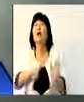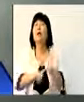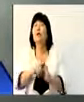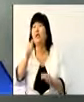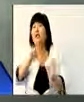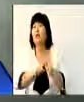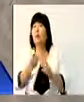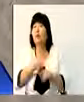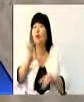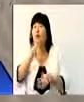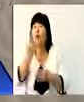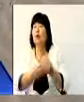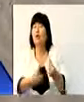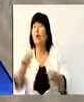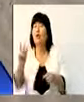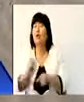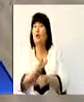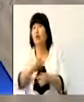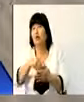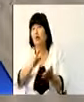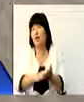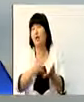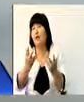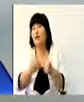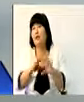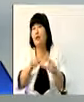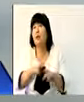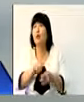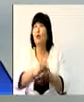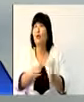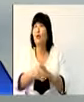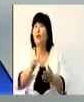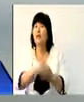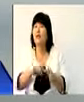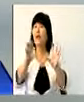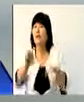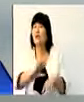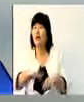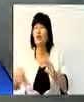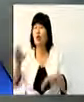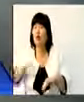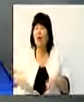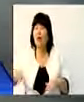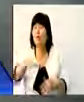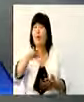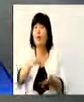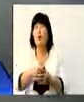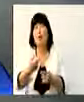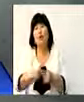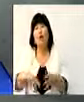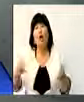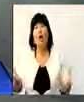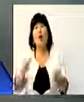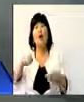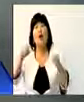басынан бері осымен суға кету дерегі 3-ші рет тіркеліп отыр. Статистика бойынша мұндай жағдайлар негізінен заңсыз шомылу аймақтарында орын алады. Сол себепті